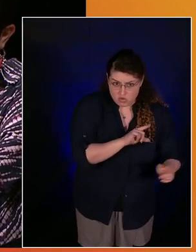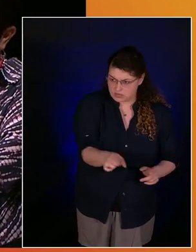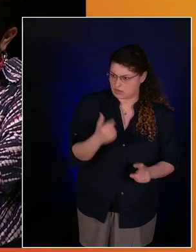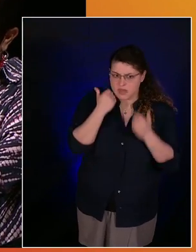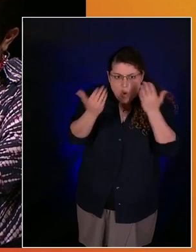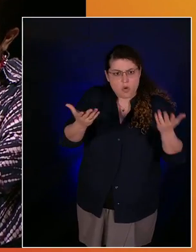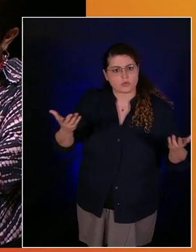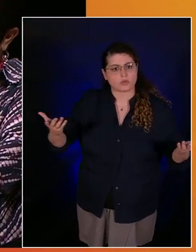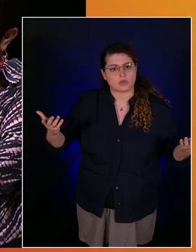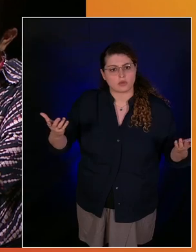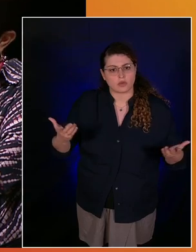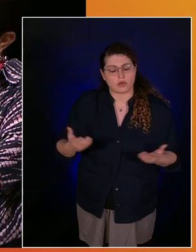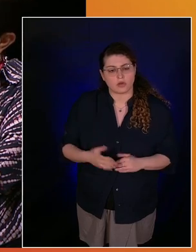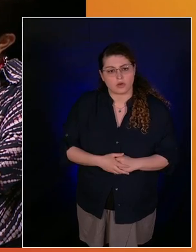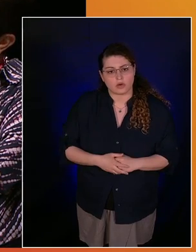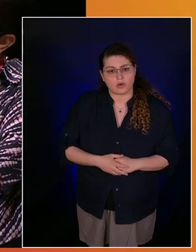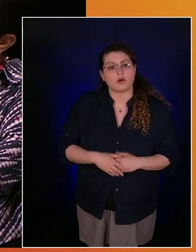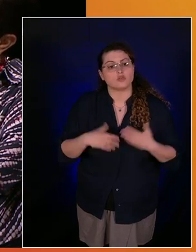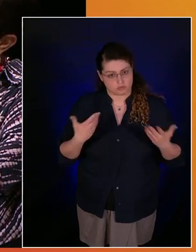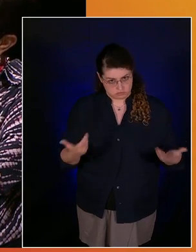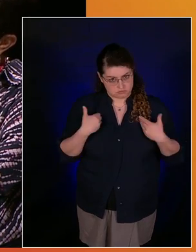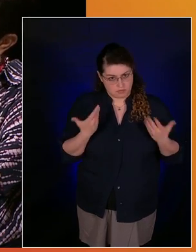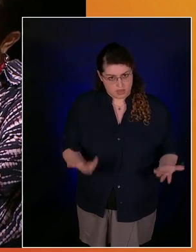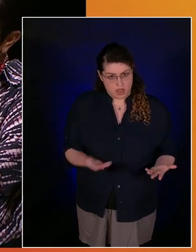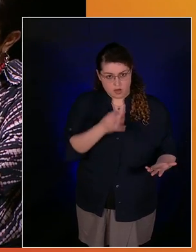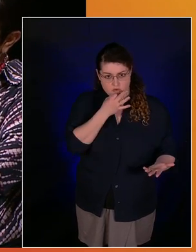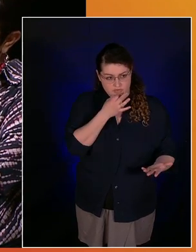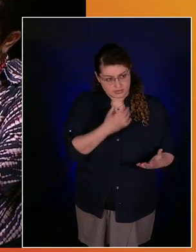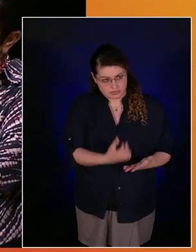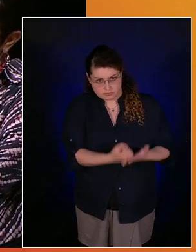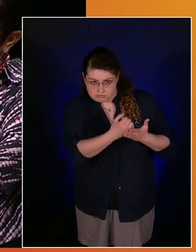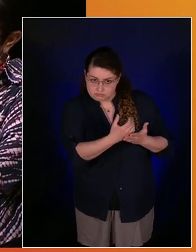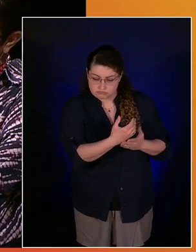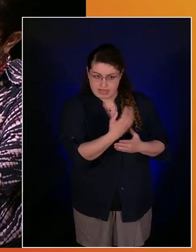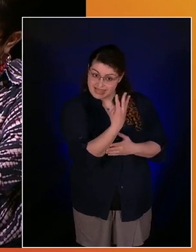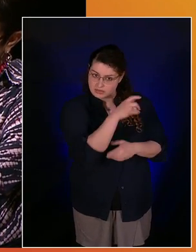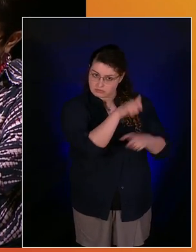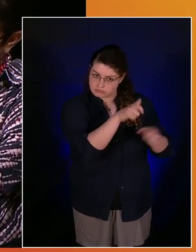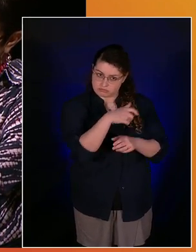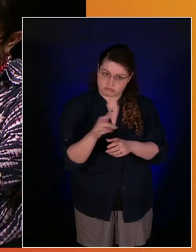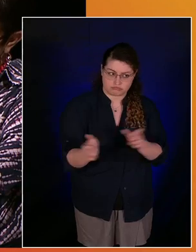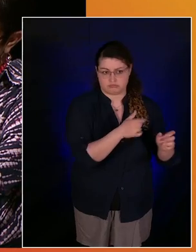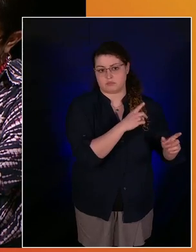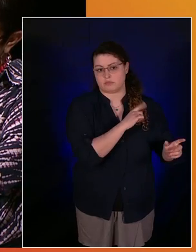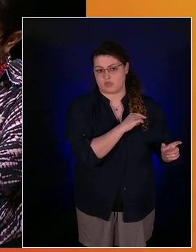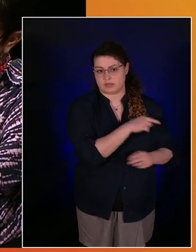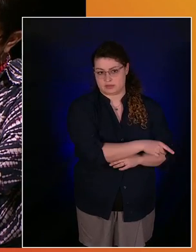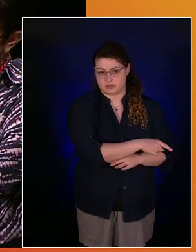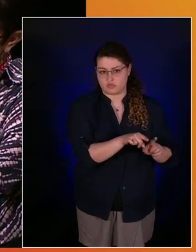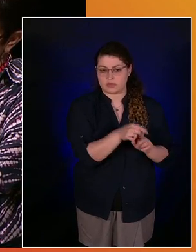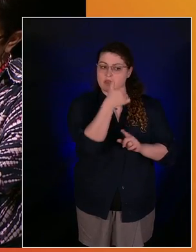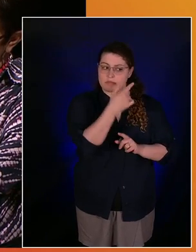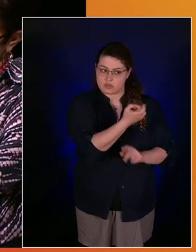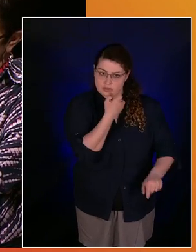honte nous tenons donc à soutenir tous ces camarades les quatre camarades un membre de la confédération paysane un